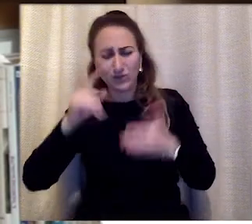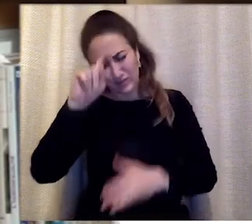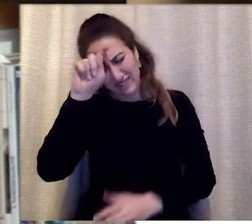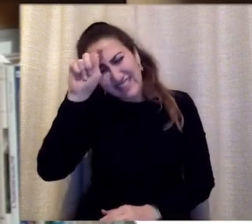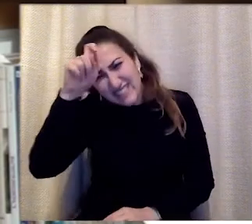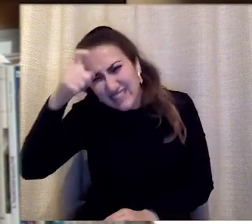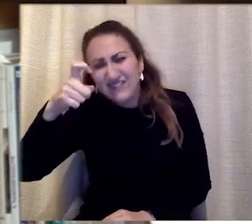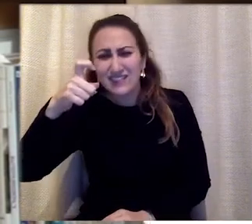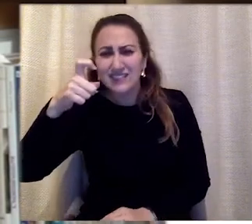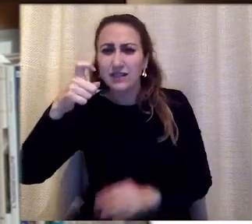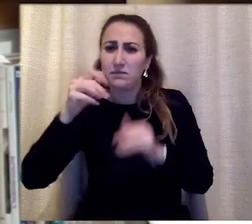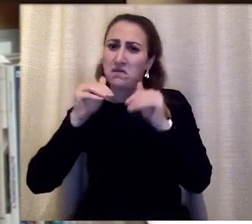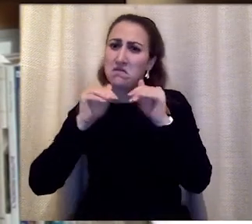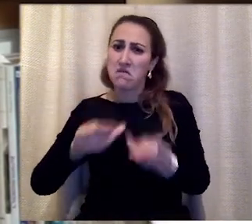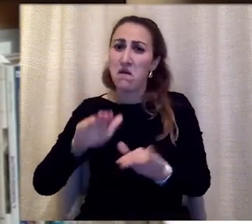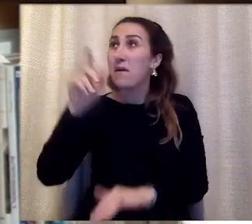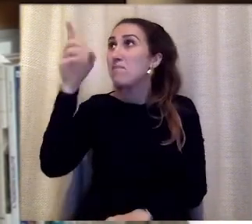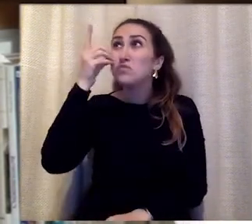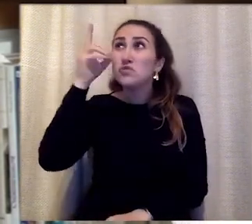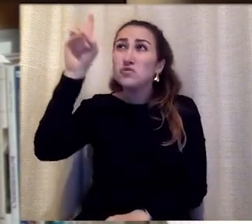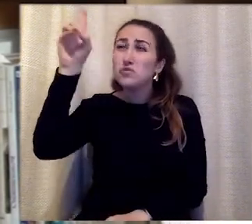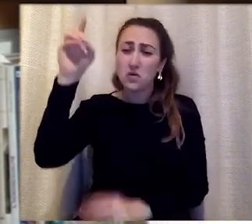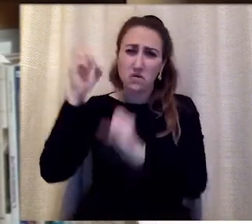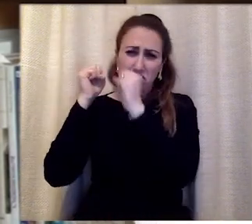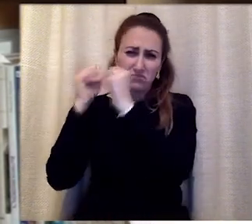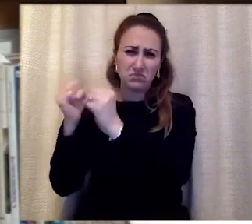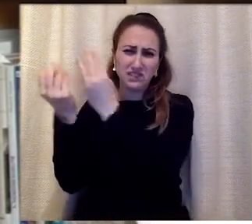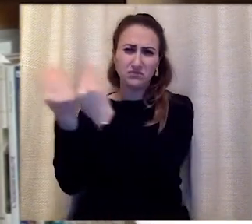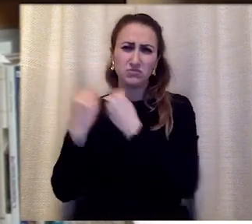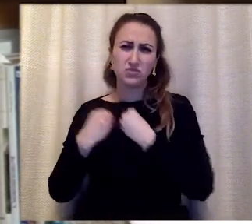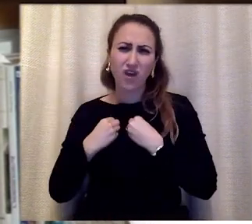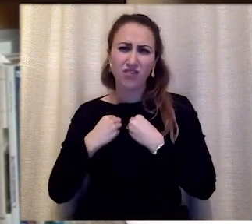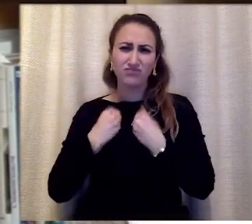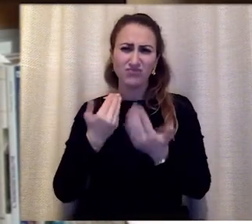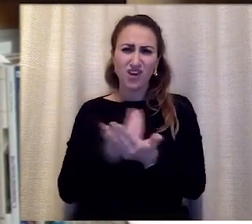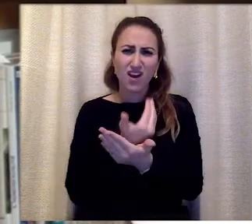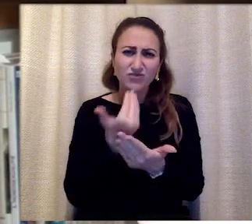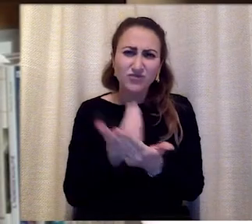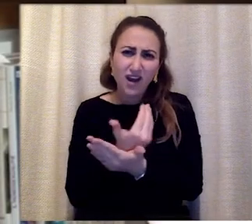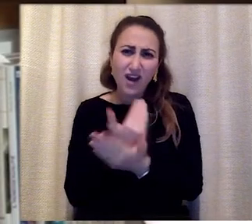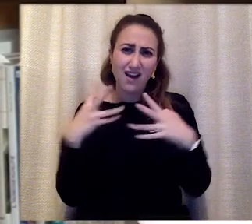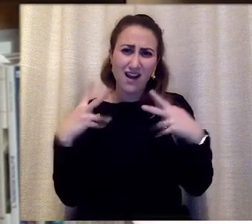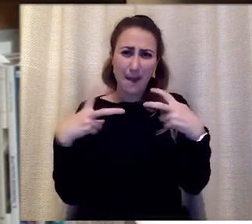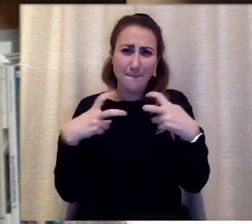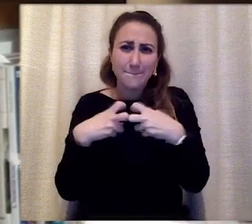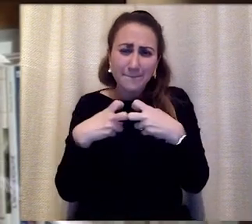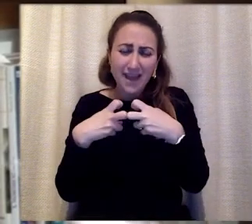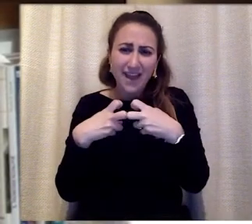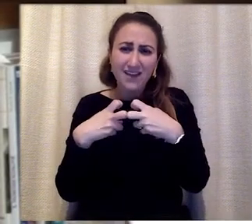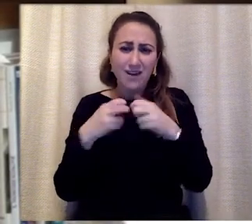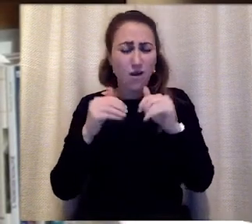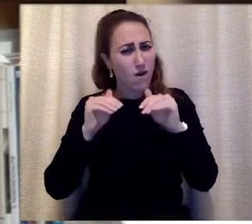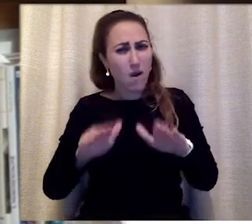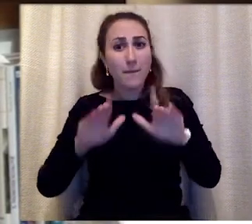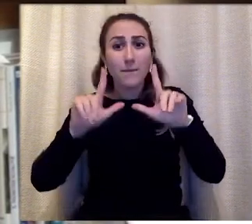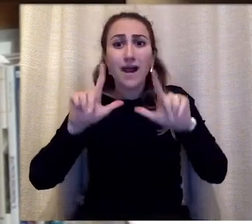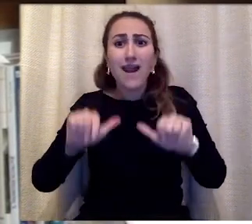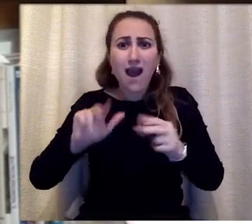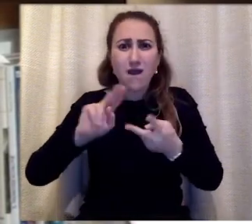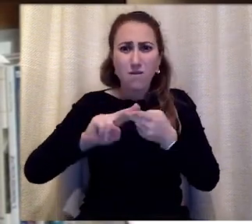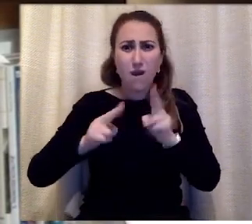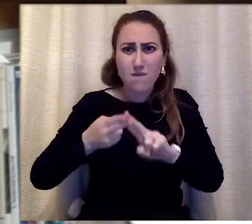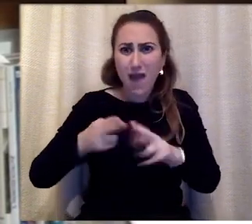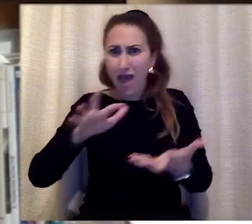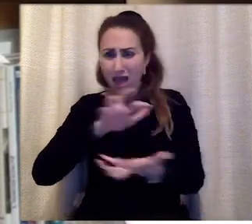apporter la joie et la paix dans la détresse. Dieu nous invite à voir en lui